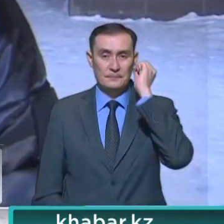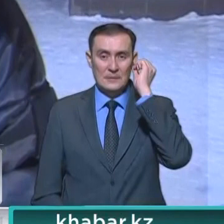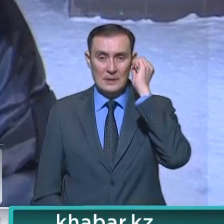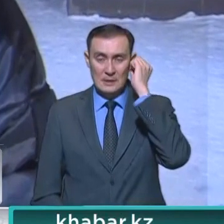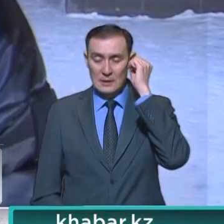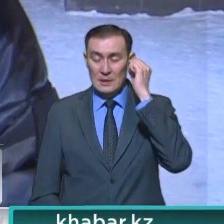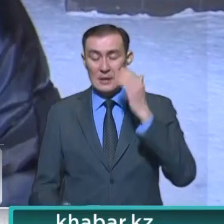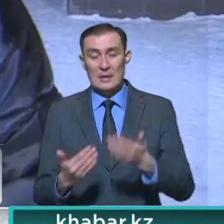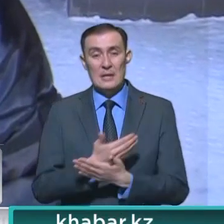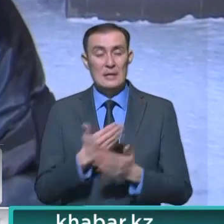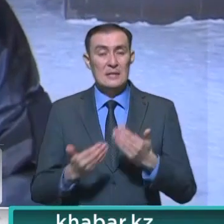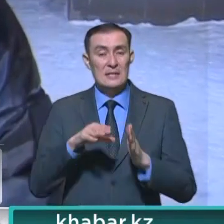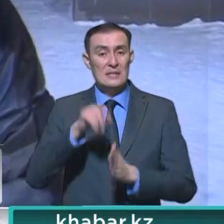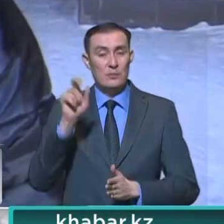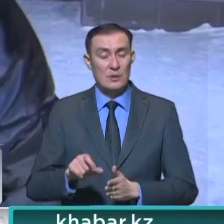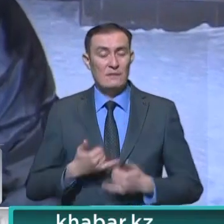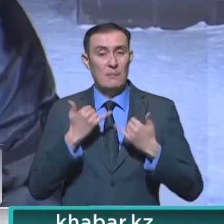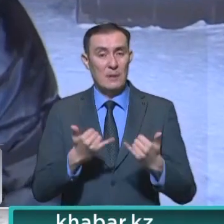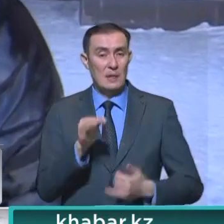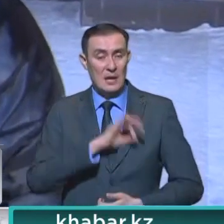Если депутат будет работать во благо народу, то